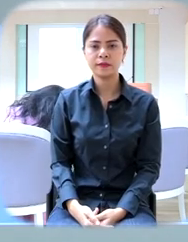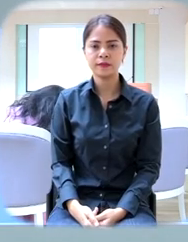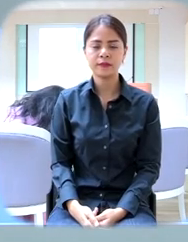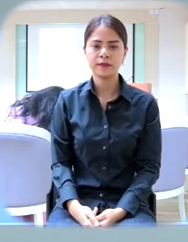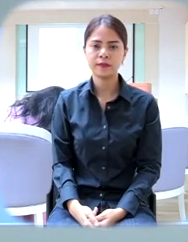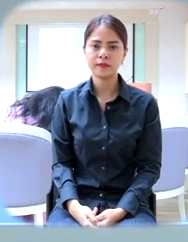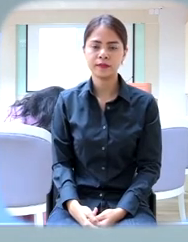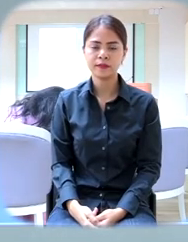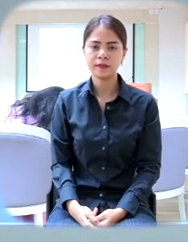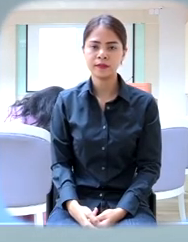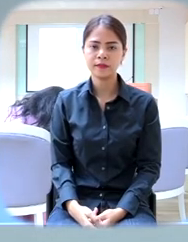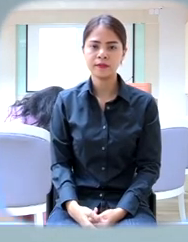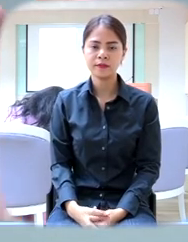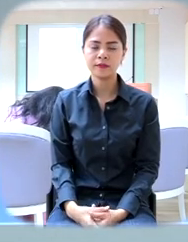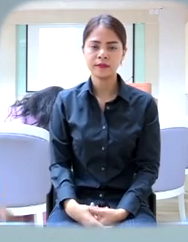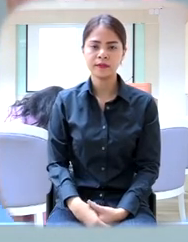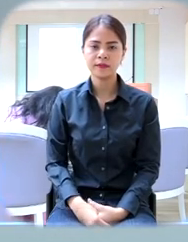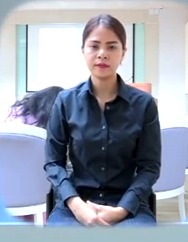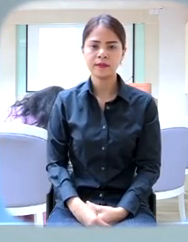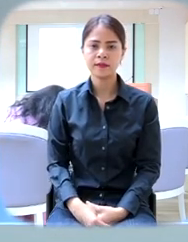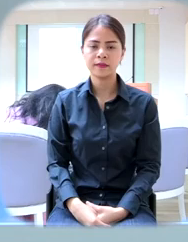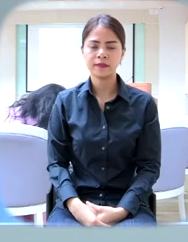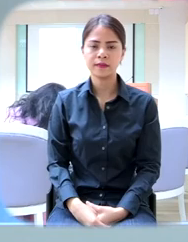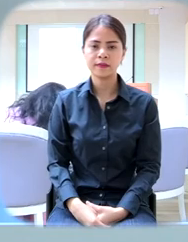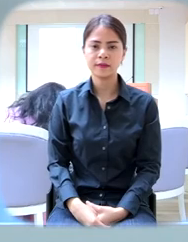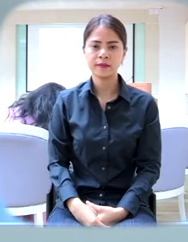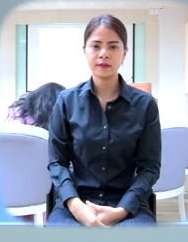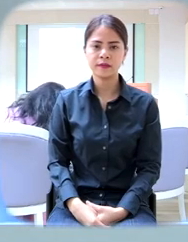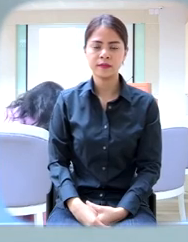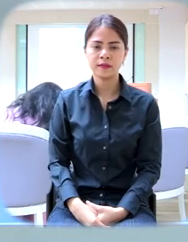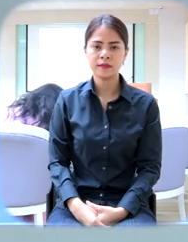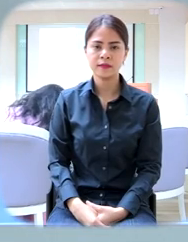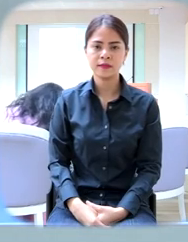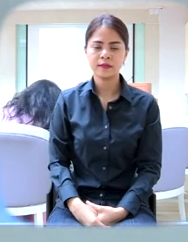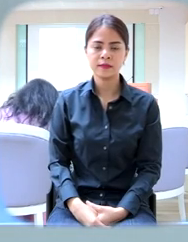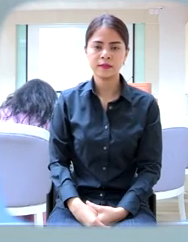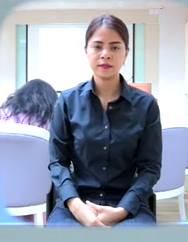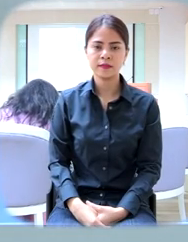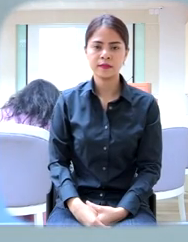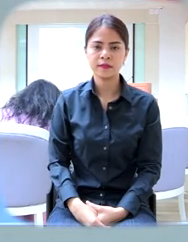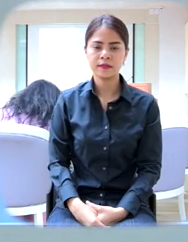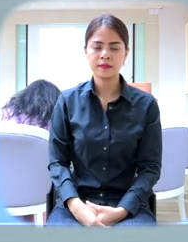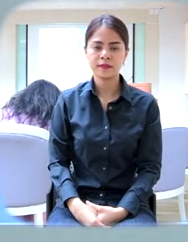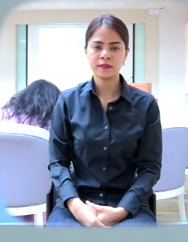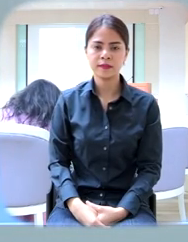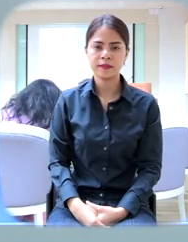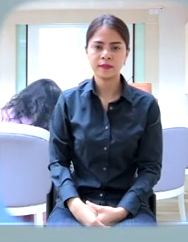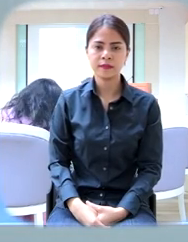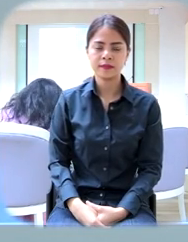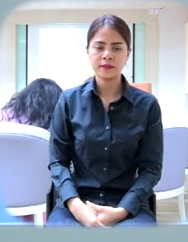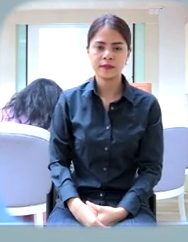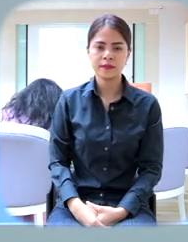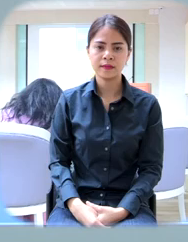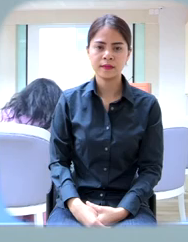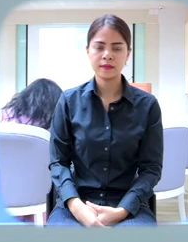down too hard, saying you have to give exact references, you have to be specific, you can't be sloppy, and so